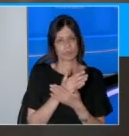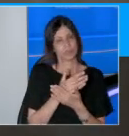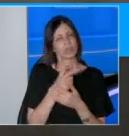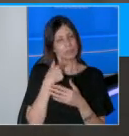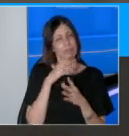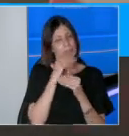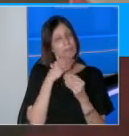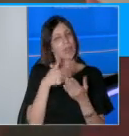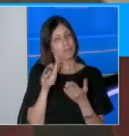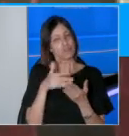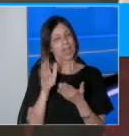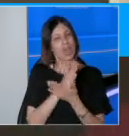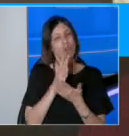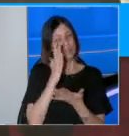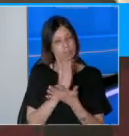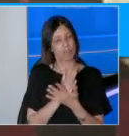המשך של הערכות, שנמשכת כבר